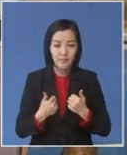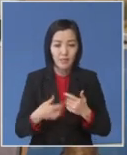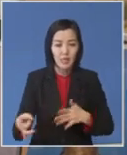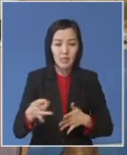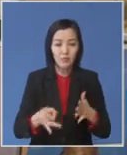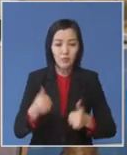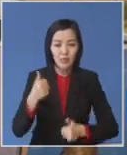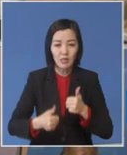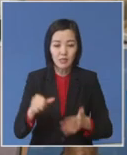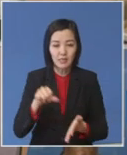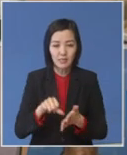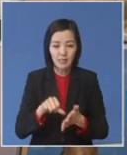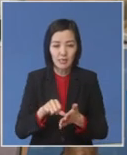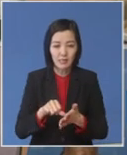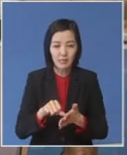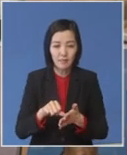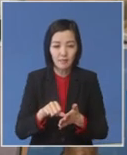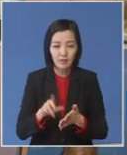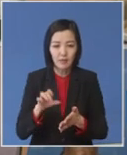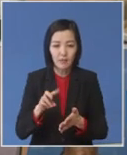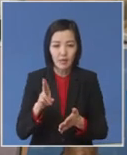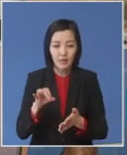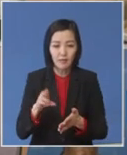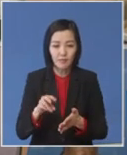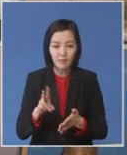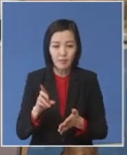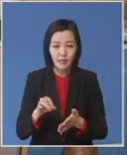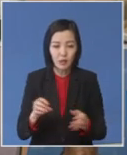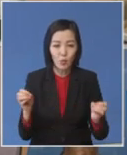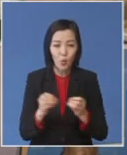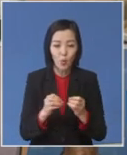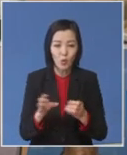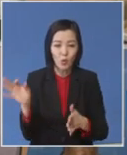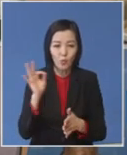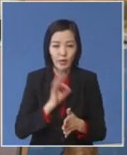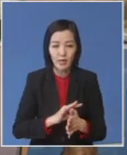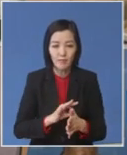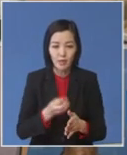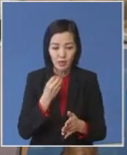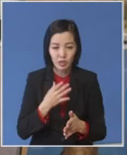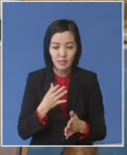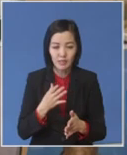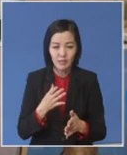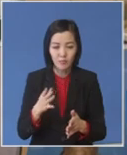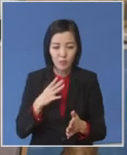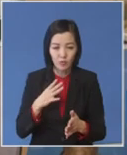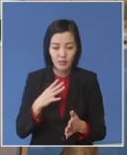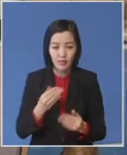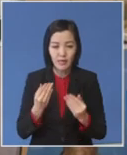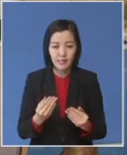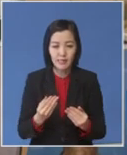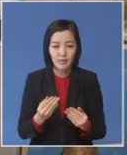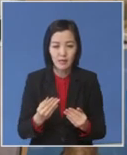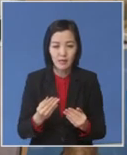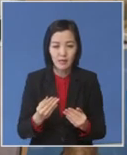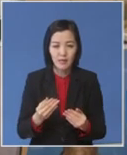республикалық оқушылар айтысына келіп, Балғынбай ағамыздан 10 деген балды алып, үйге қуанышпен қайтқан болатынмын. Осы жылы енді